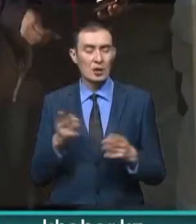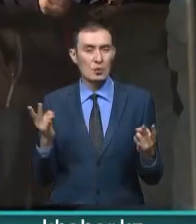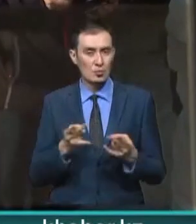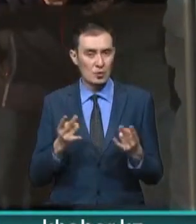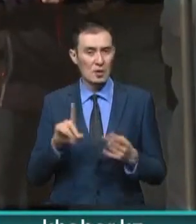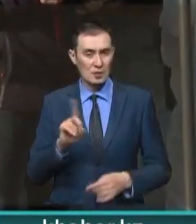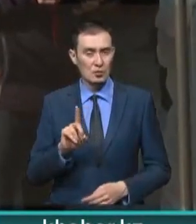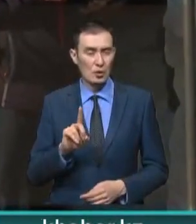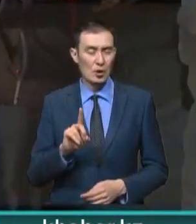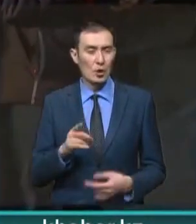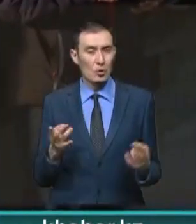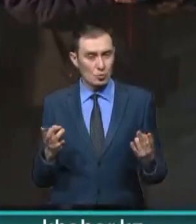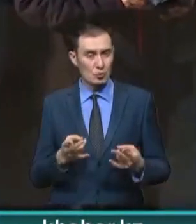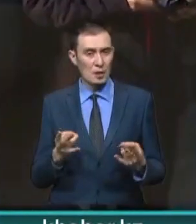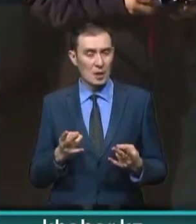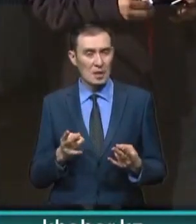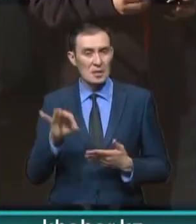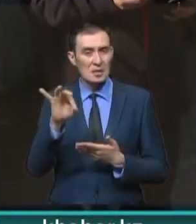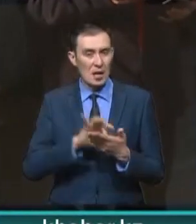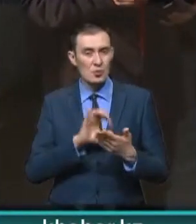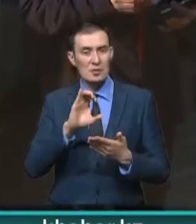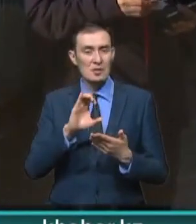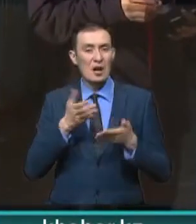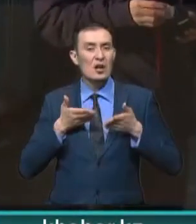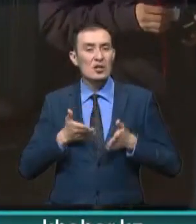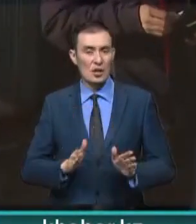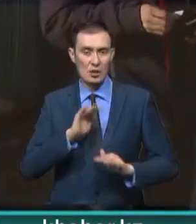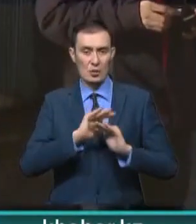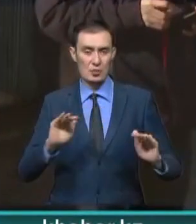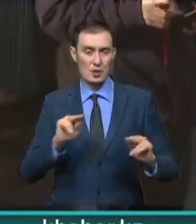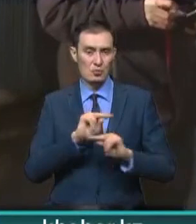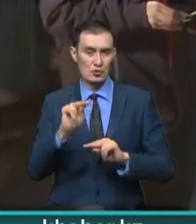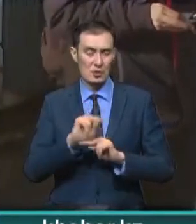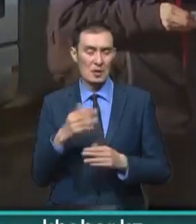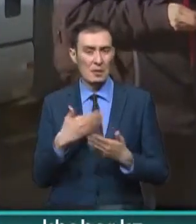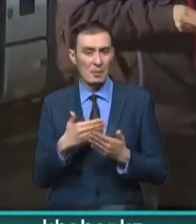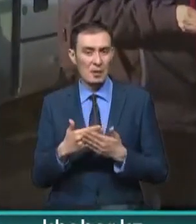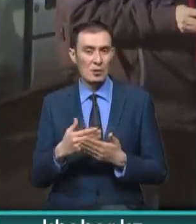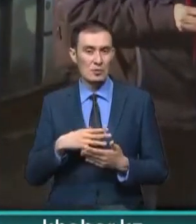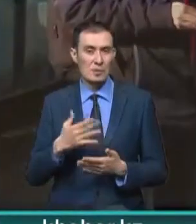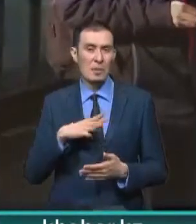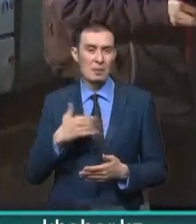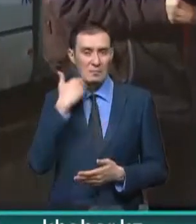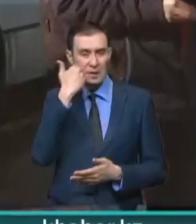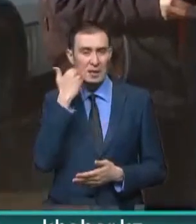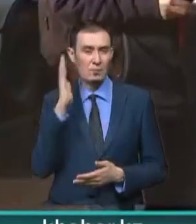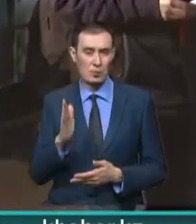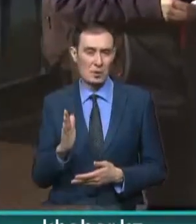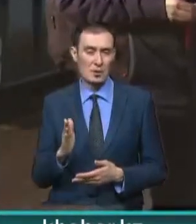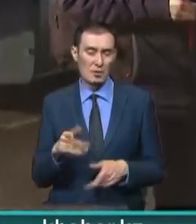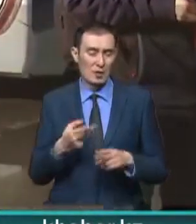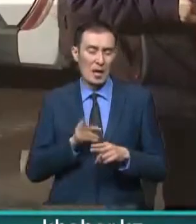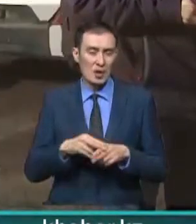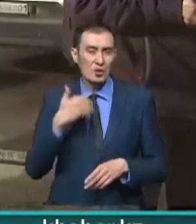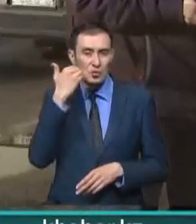что, надо с рождения начинать. Если раньше понятие было «ят палат тыган», совесть. Вот